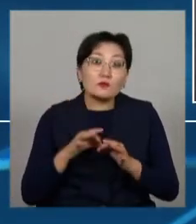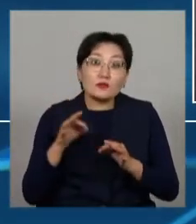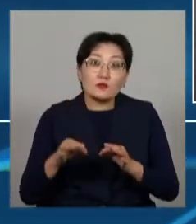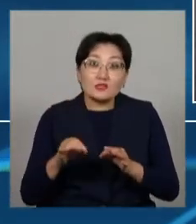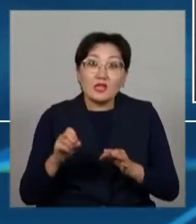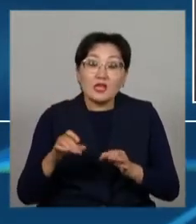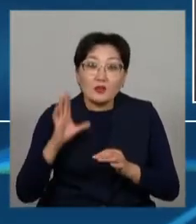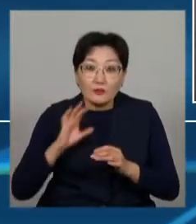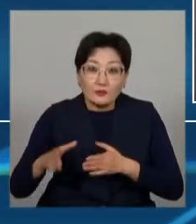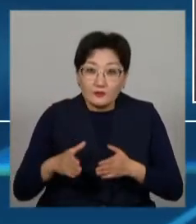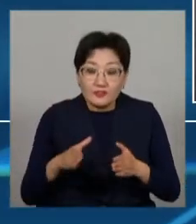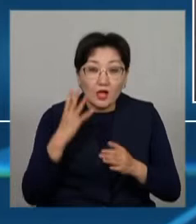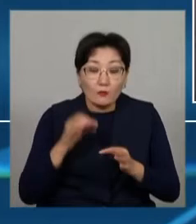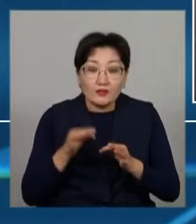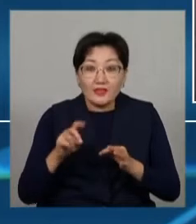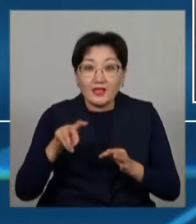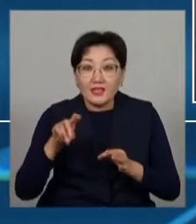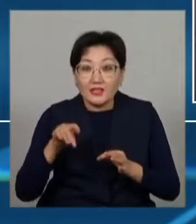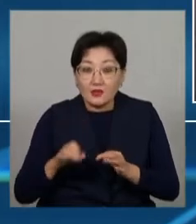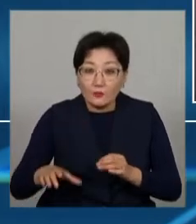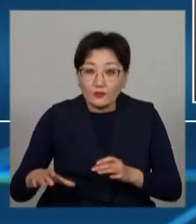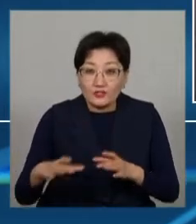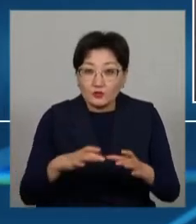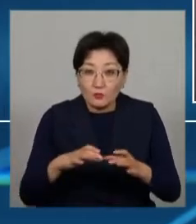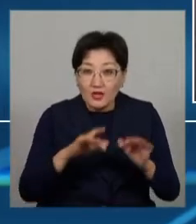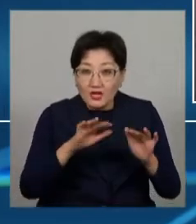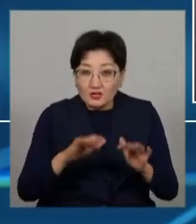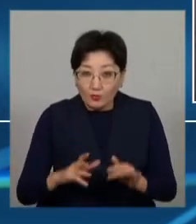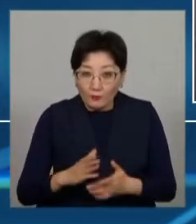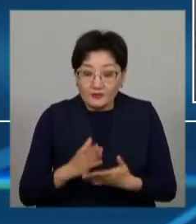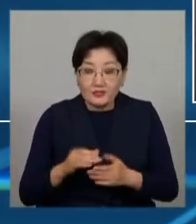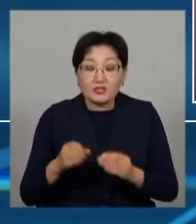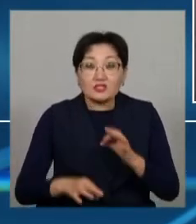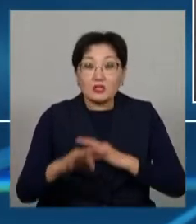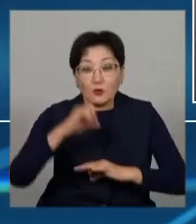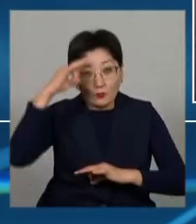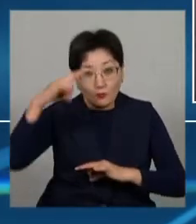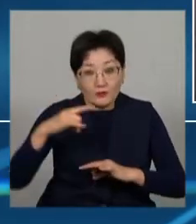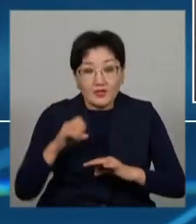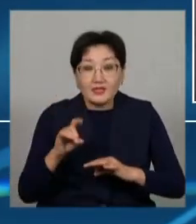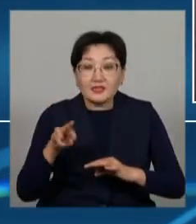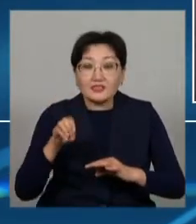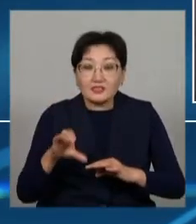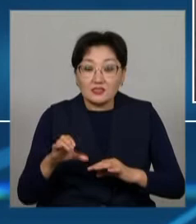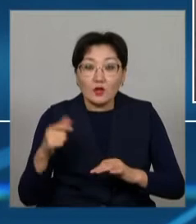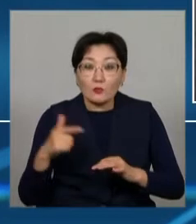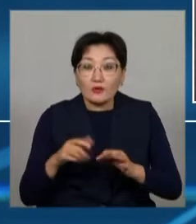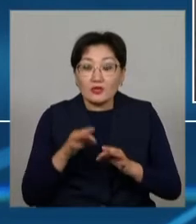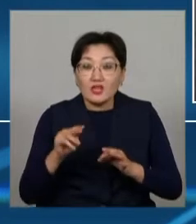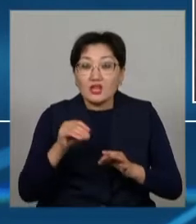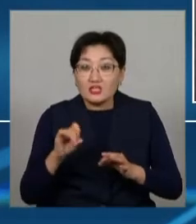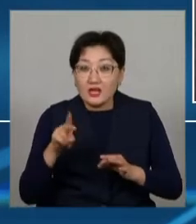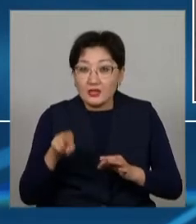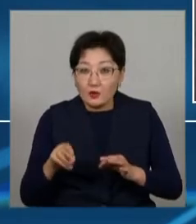Сырдария өзенінде және Алматы облысындағы Іле өзендерінде сең жүріп өтті. Ал Шығыс Қазақстан облысының Ертіс өзенінде, Атырау облысындағы Жайық